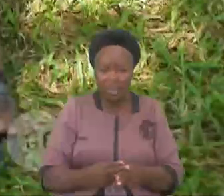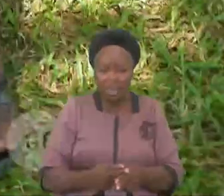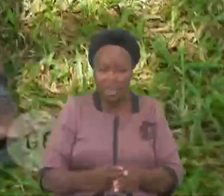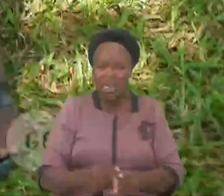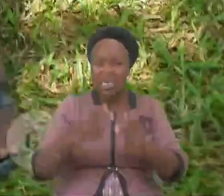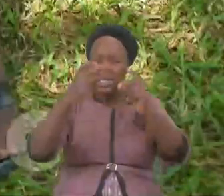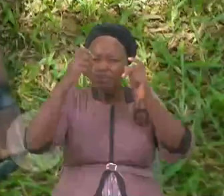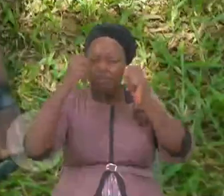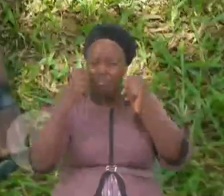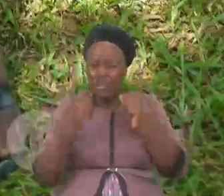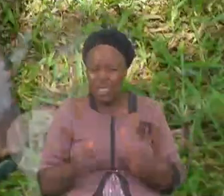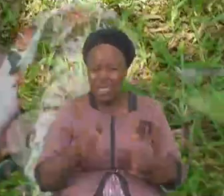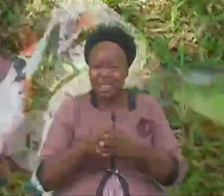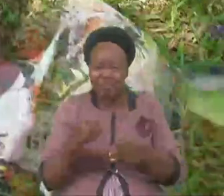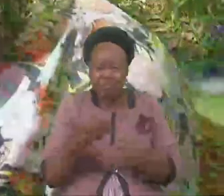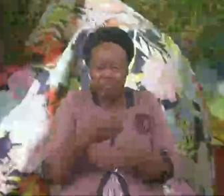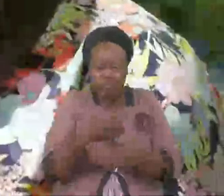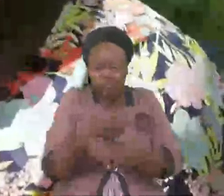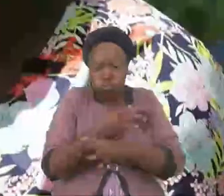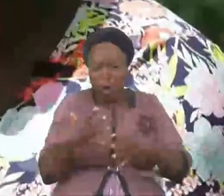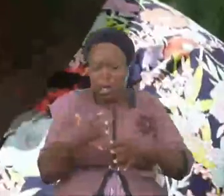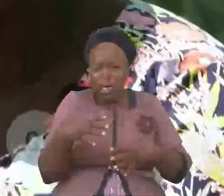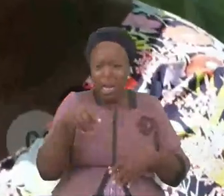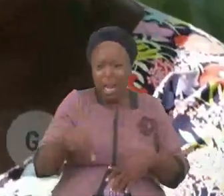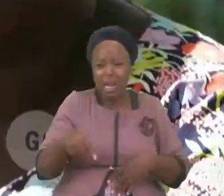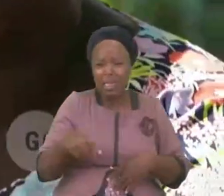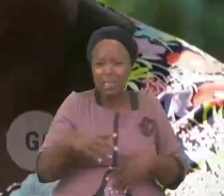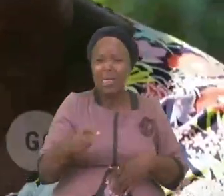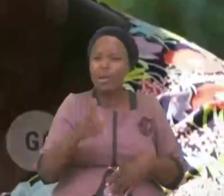Immédiatement, mais mon pied enflé, il y avait l'eau partout.